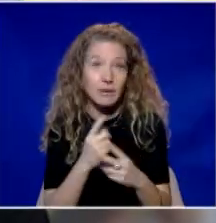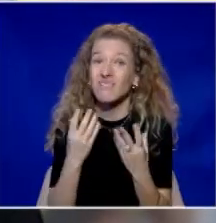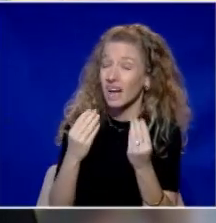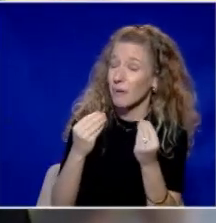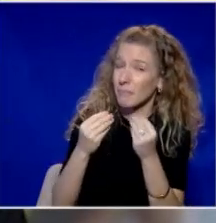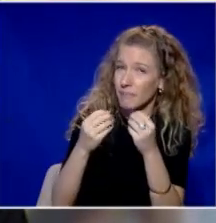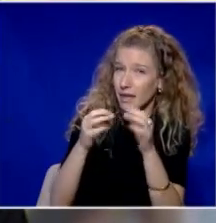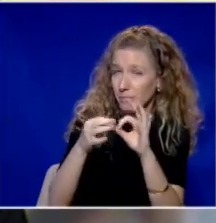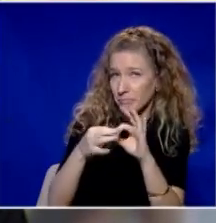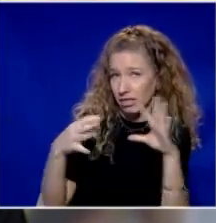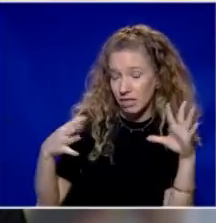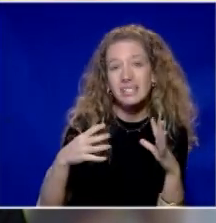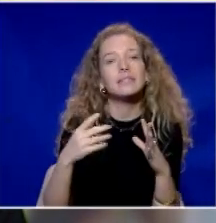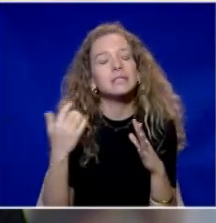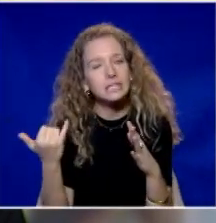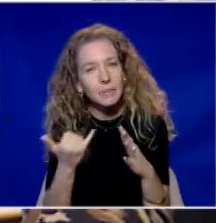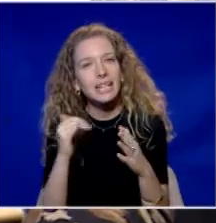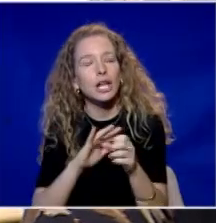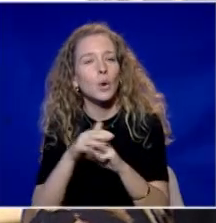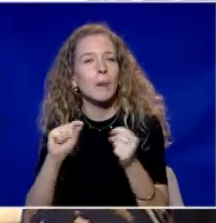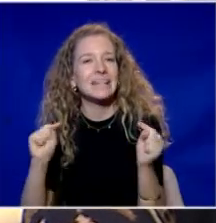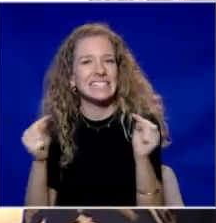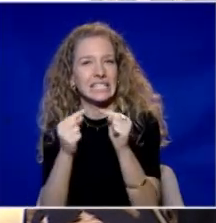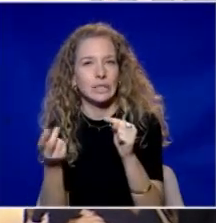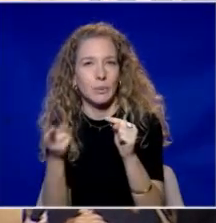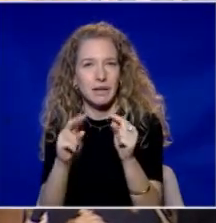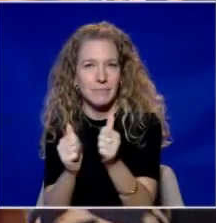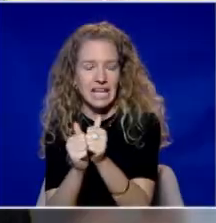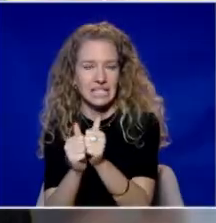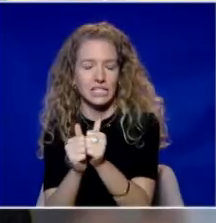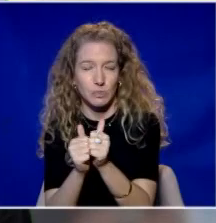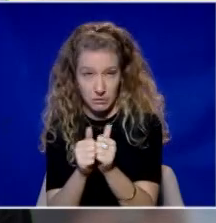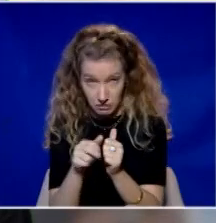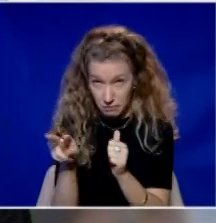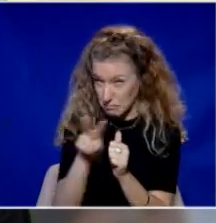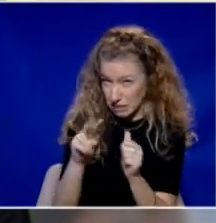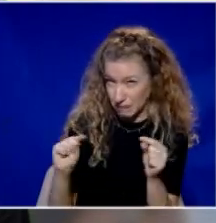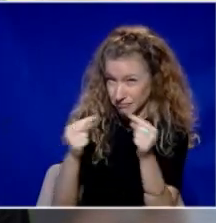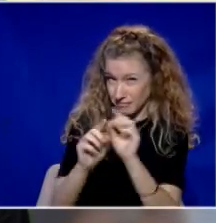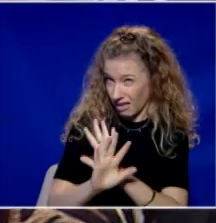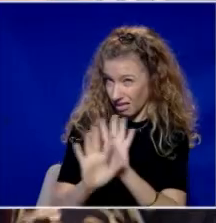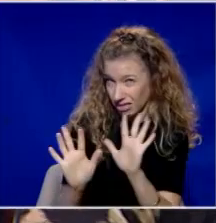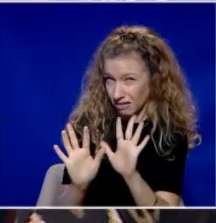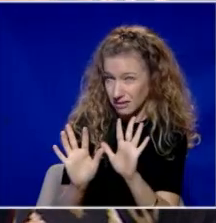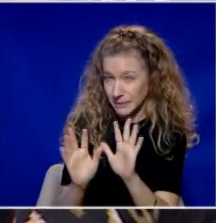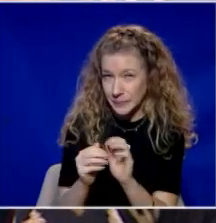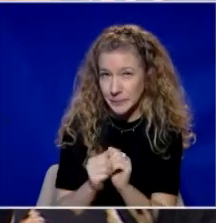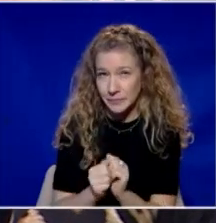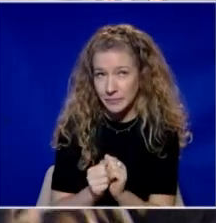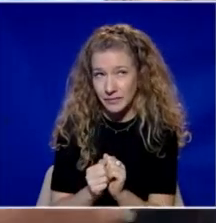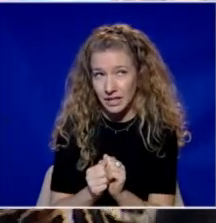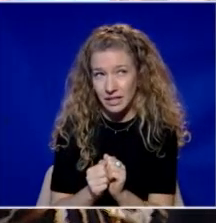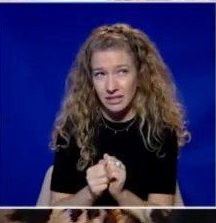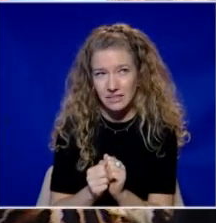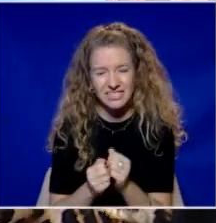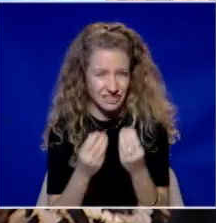כלל מסכסך בין בני הזוג. לגמרי, שהילדים לגמרי. שלא לא מדברים איתך. זה ביניכם אבל לא, צריך, יוצר לא צריך... פיצוצים כש... אני